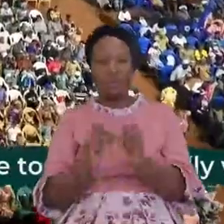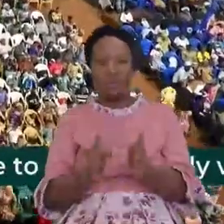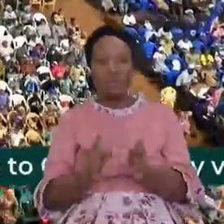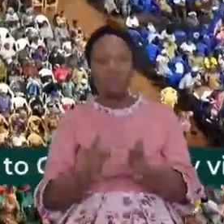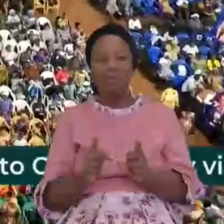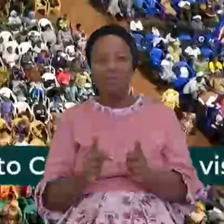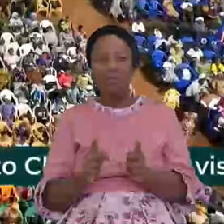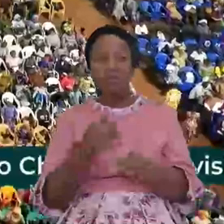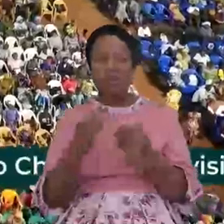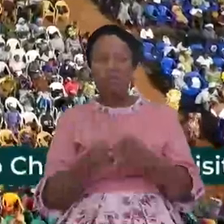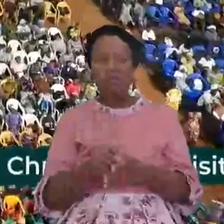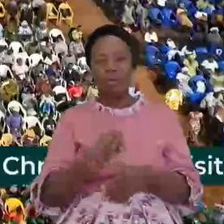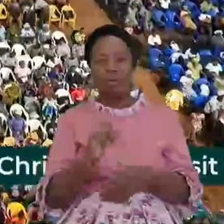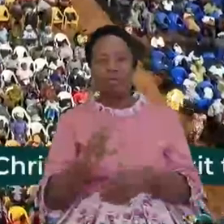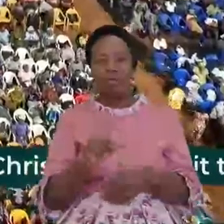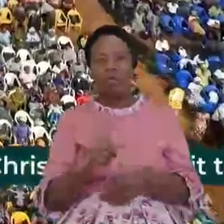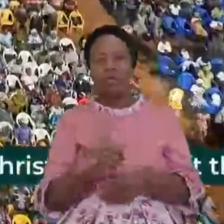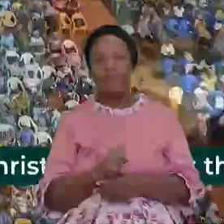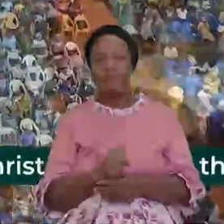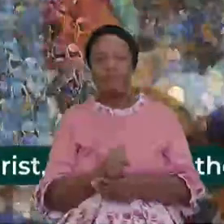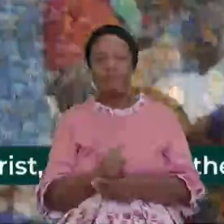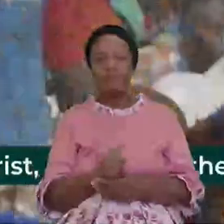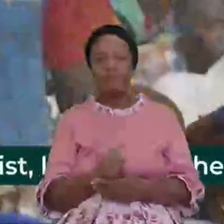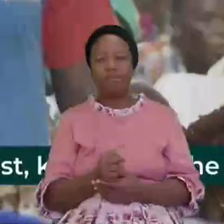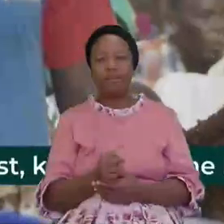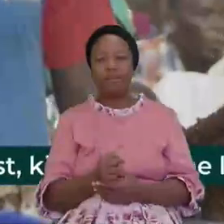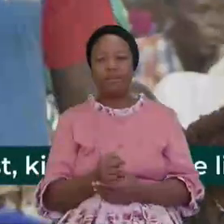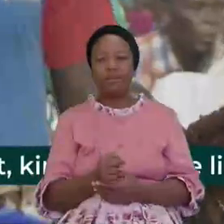out well, fill in well the papers.